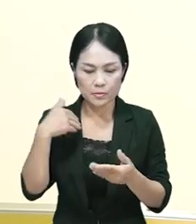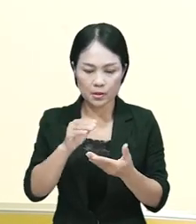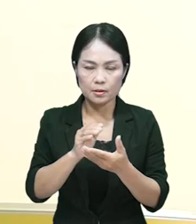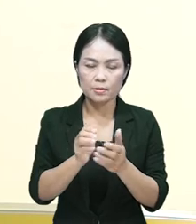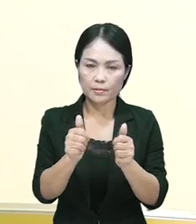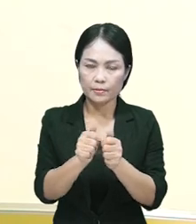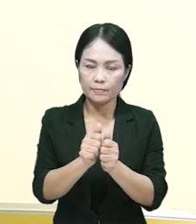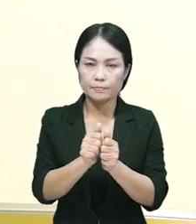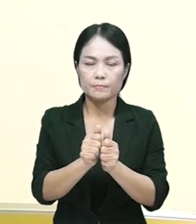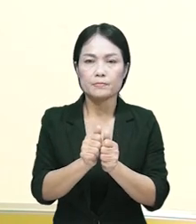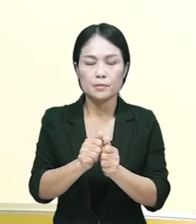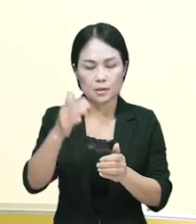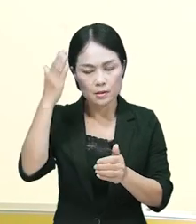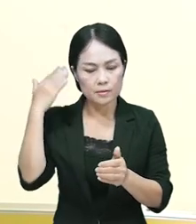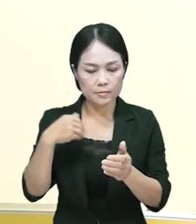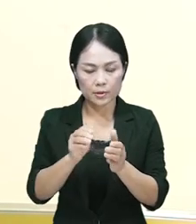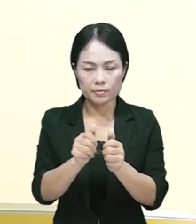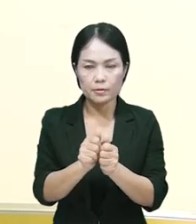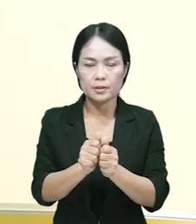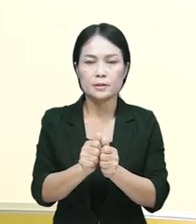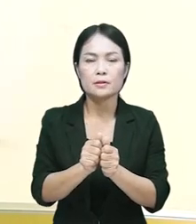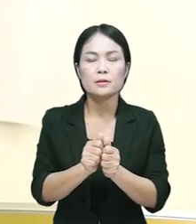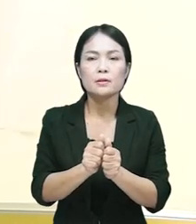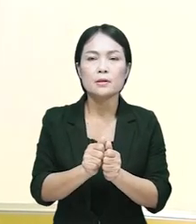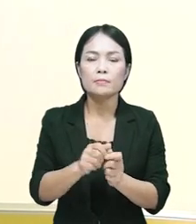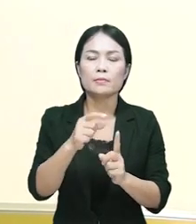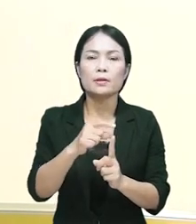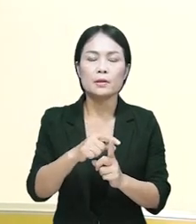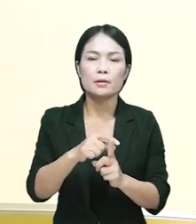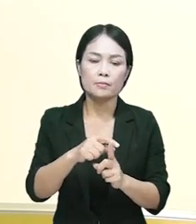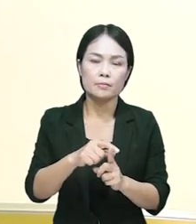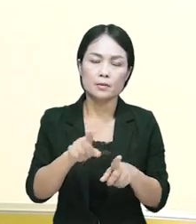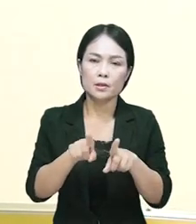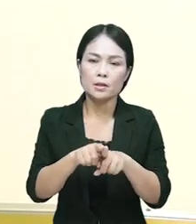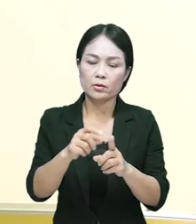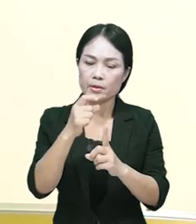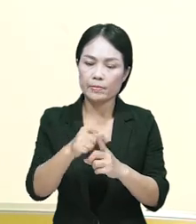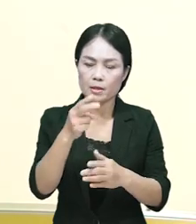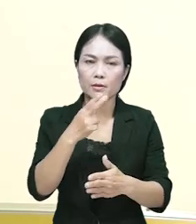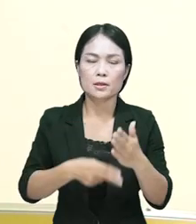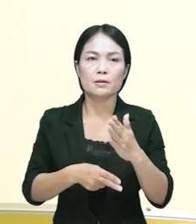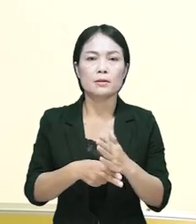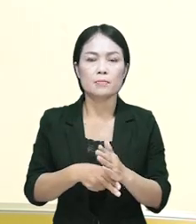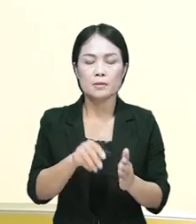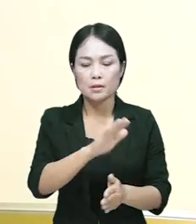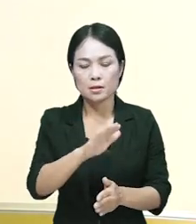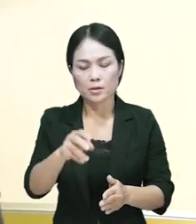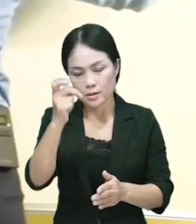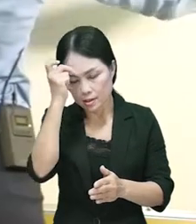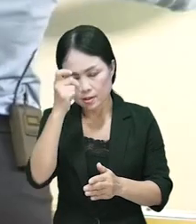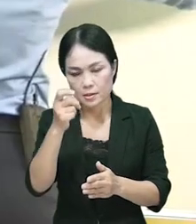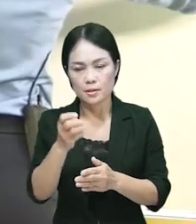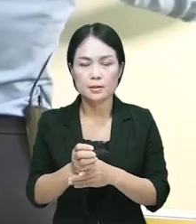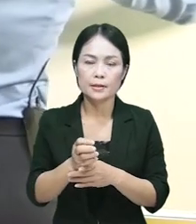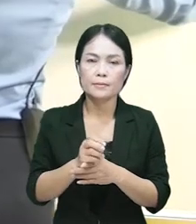គិតតិចមើលកូនតើពាក្យប្រពន្ធមានពាក្យន័យដូចនឹងពាក្យអ្វីទៀតកូនចាកូនគិតតិចមកកូនប្រ